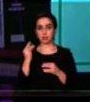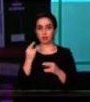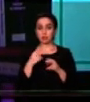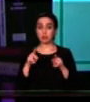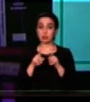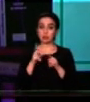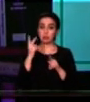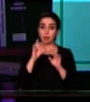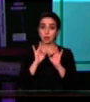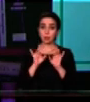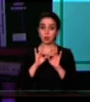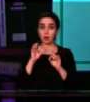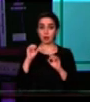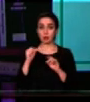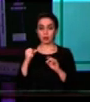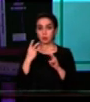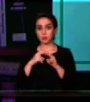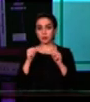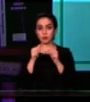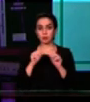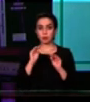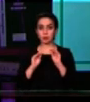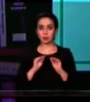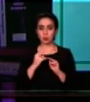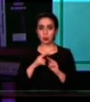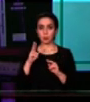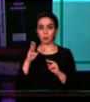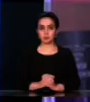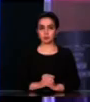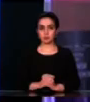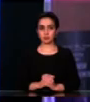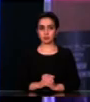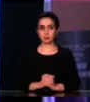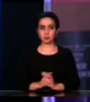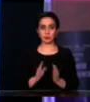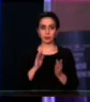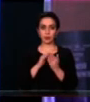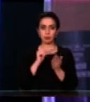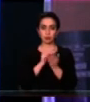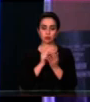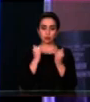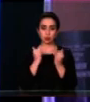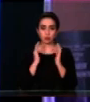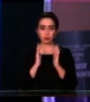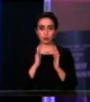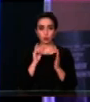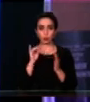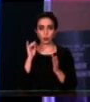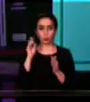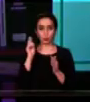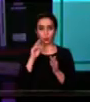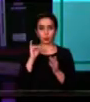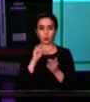второй – объяснить алгоритм формирования ключей по методу RSA. Домашним заданием сегодня будет урок